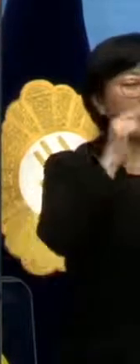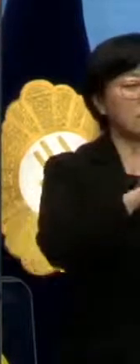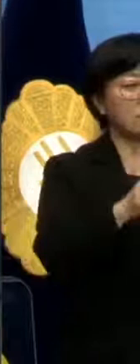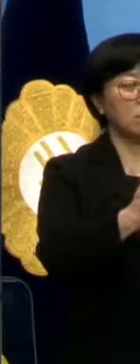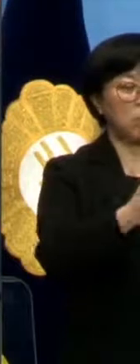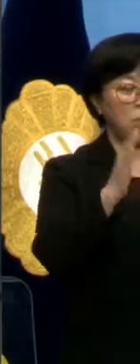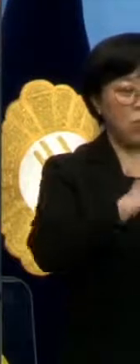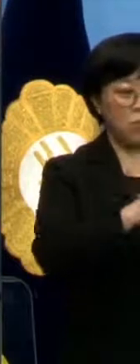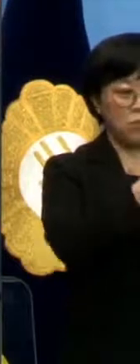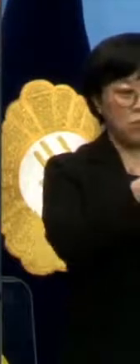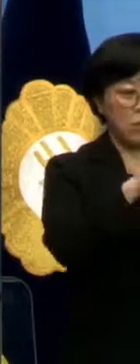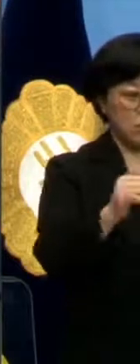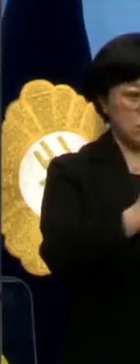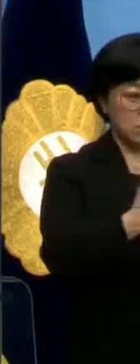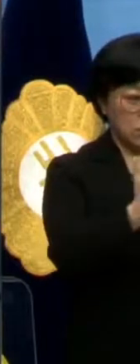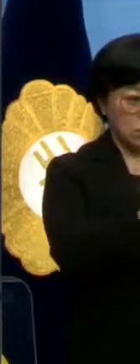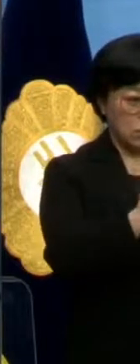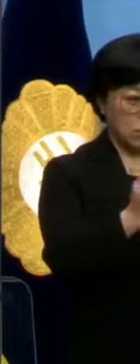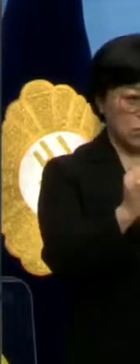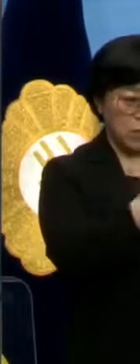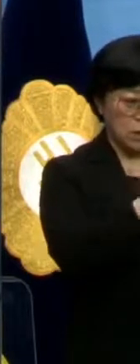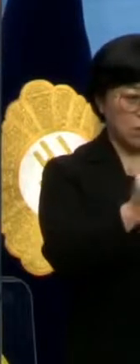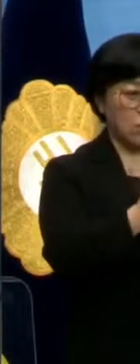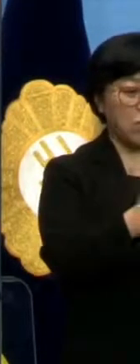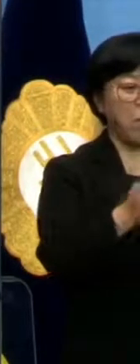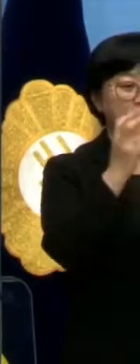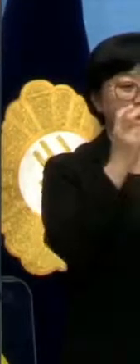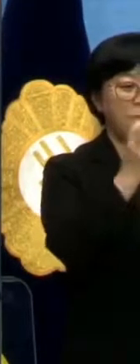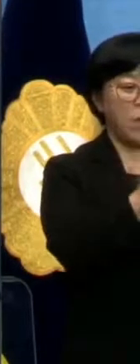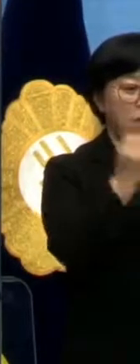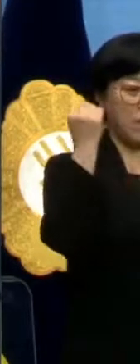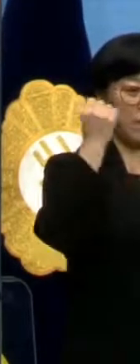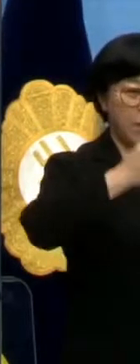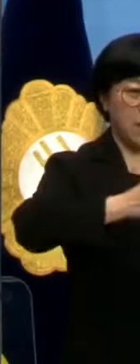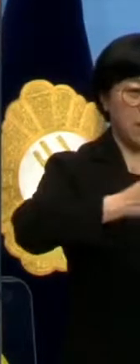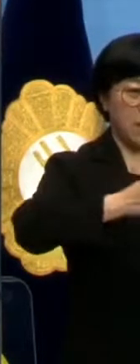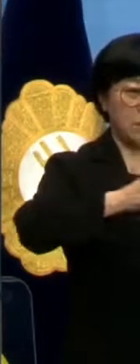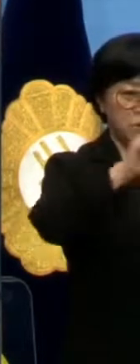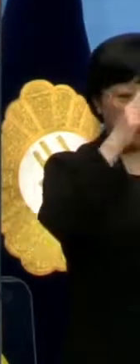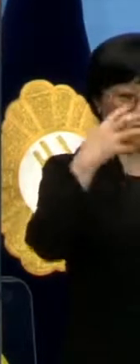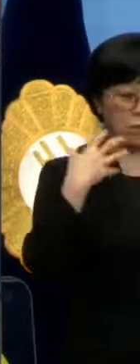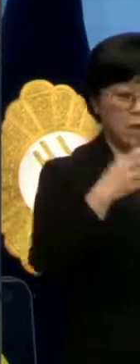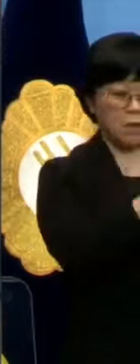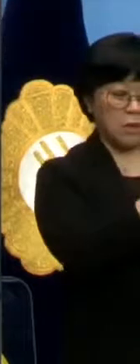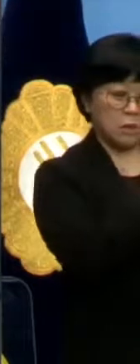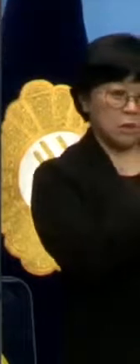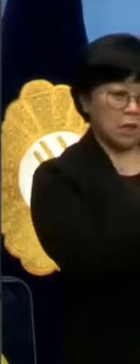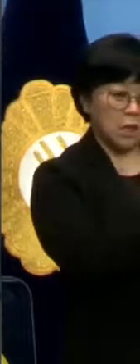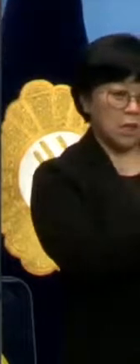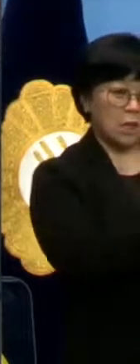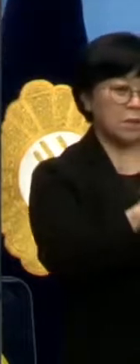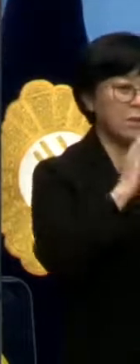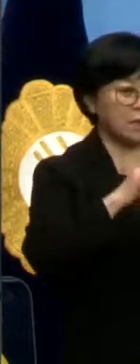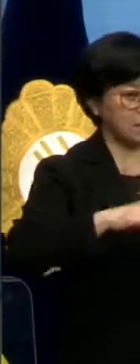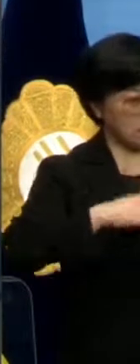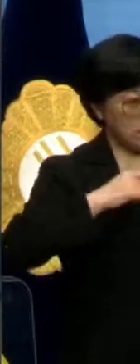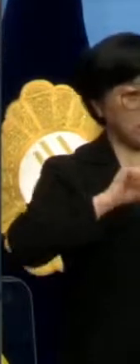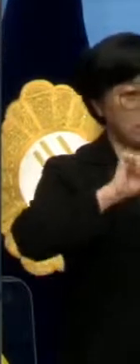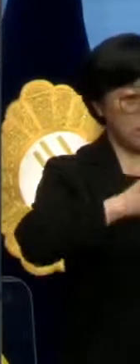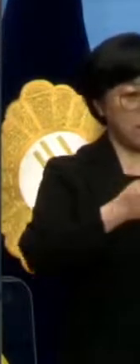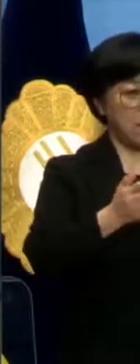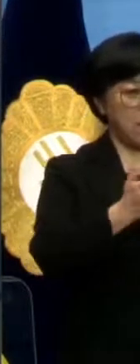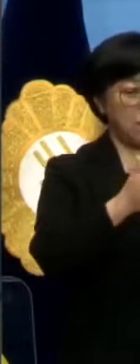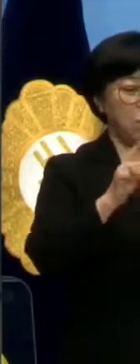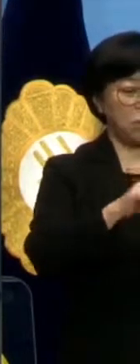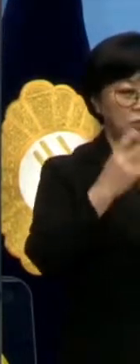서류를 조작하고 위법 행위를 한 것에 대해 정부와 여당이 이실직고 하고 성력